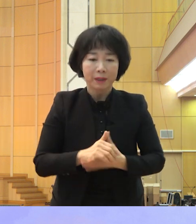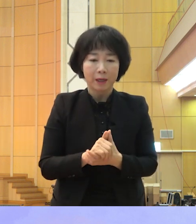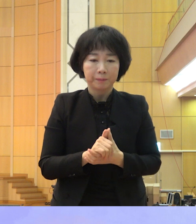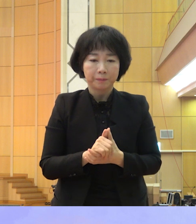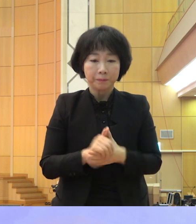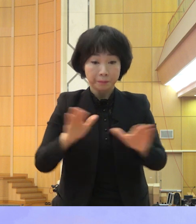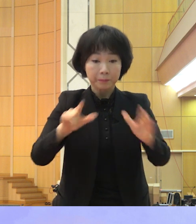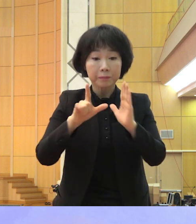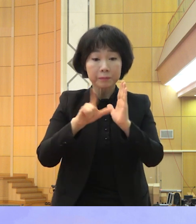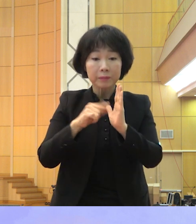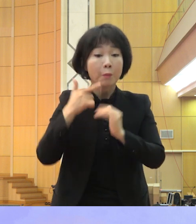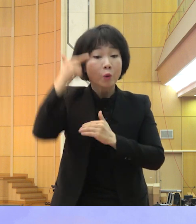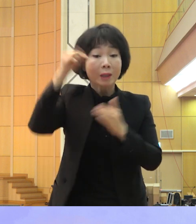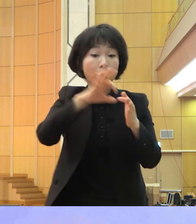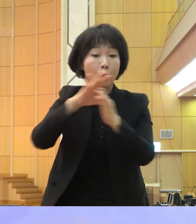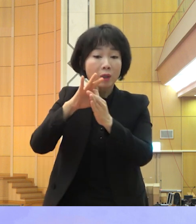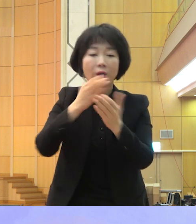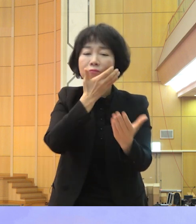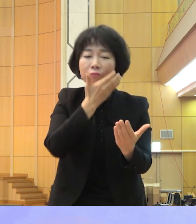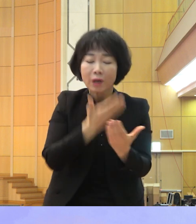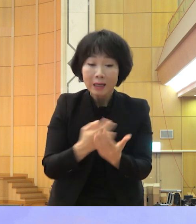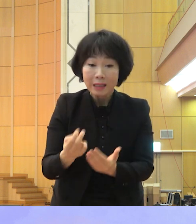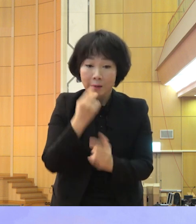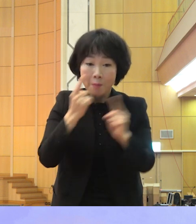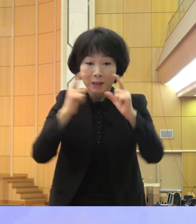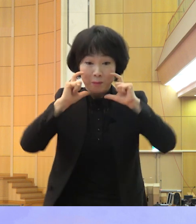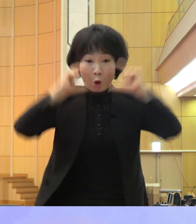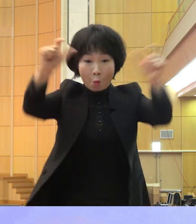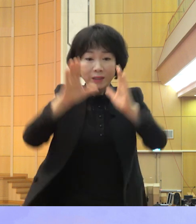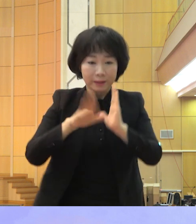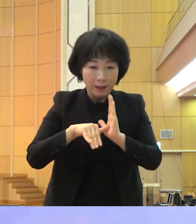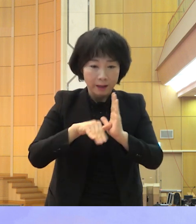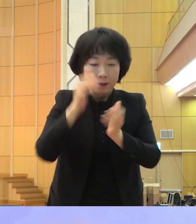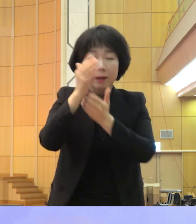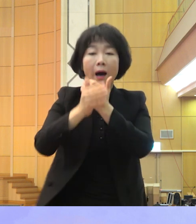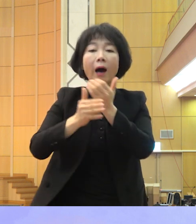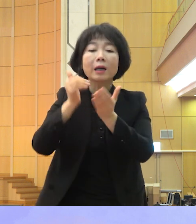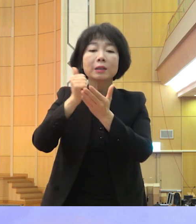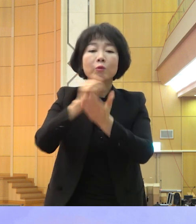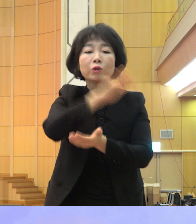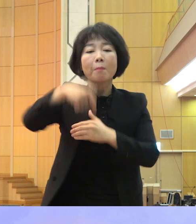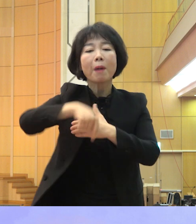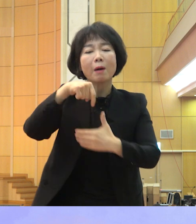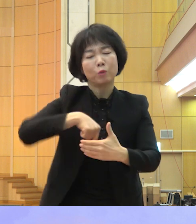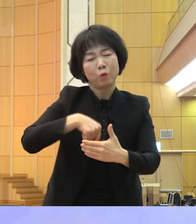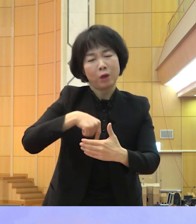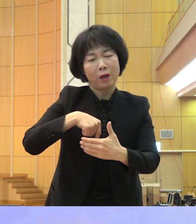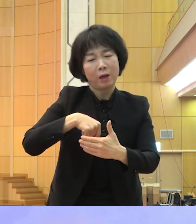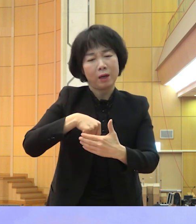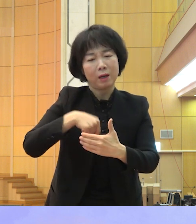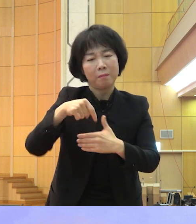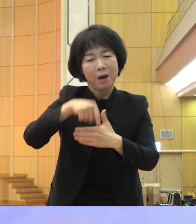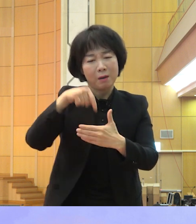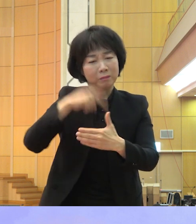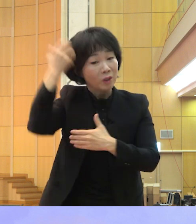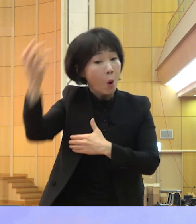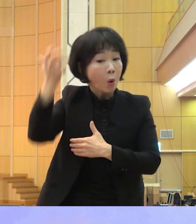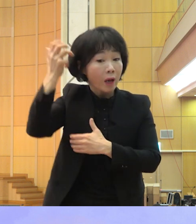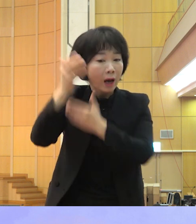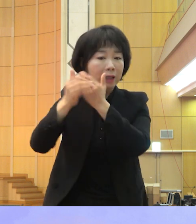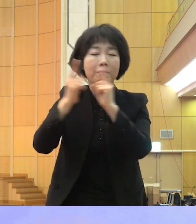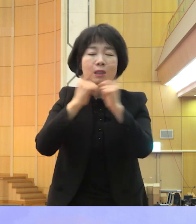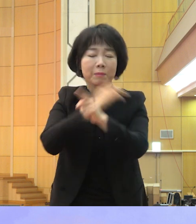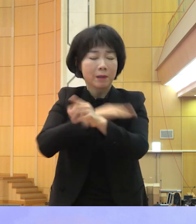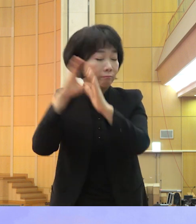원합니다. 이 시간 목사님을 통하여 귀한 생명의 말씀을 주실 때 하나님이 우리 마음속에 우리의 심령에